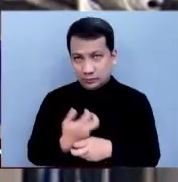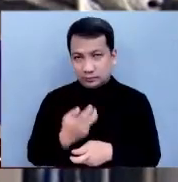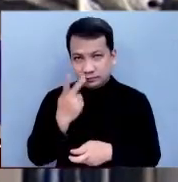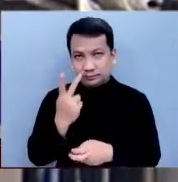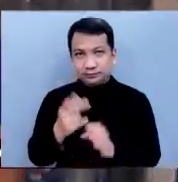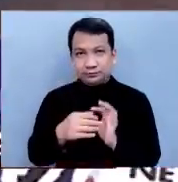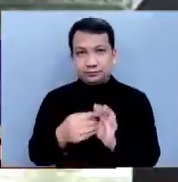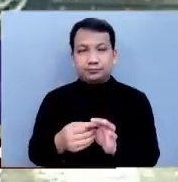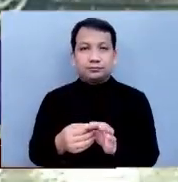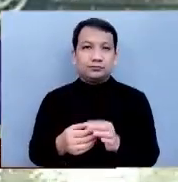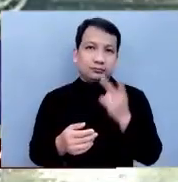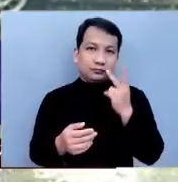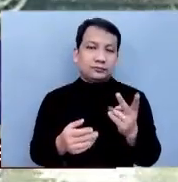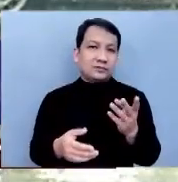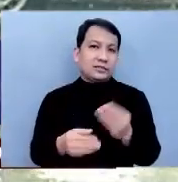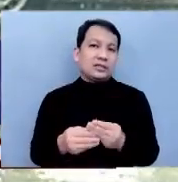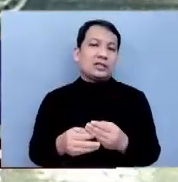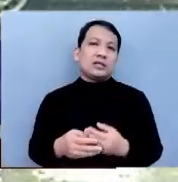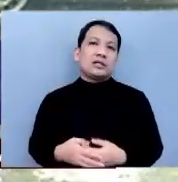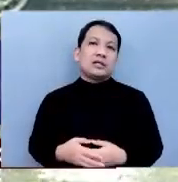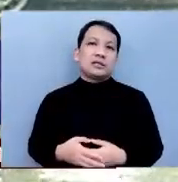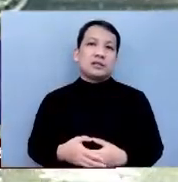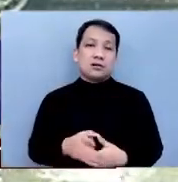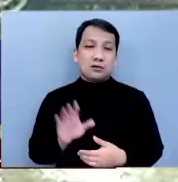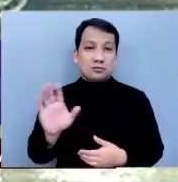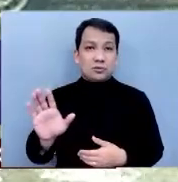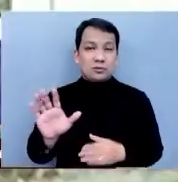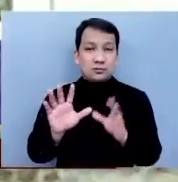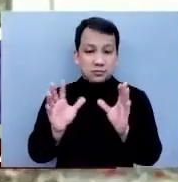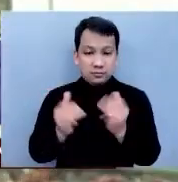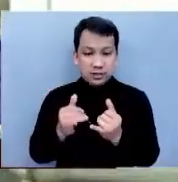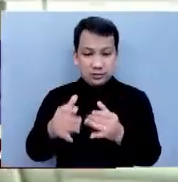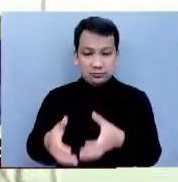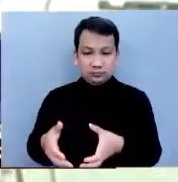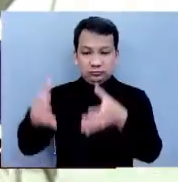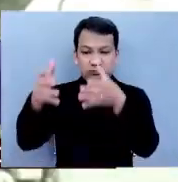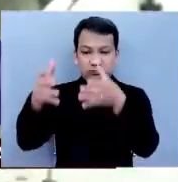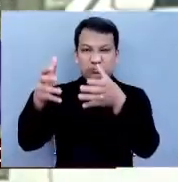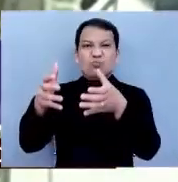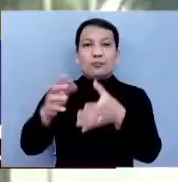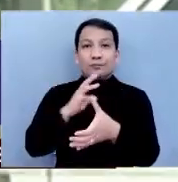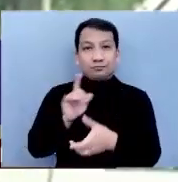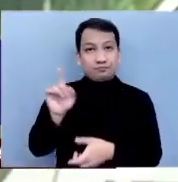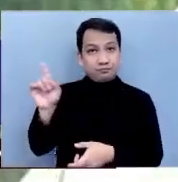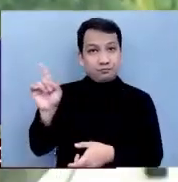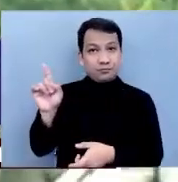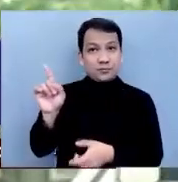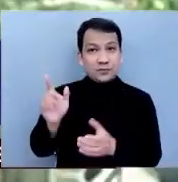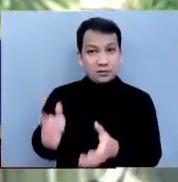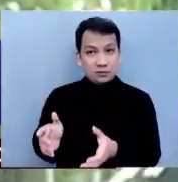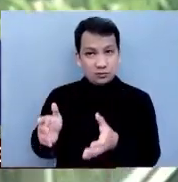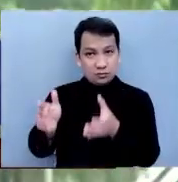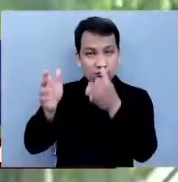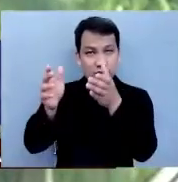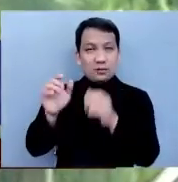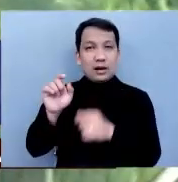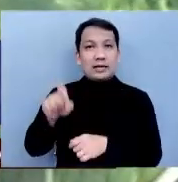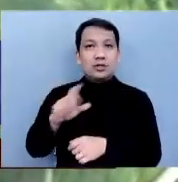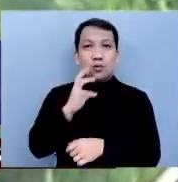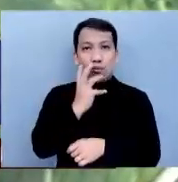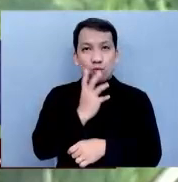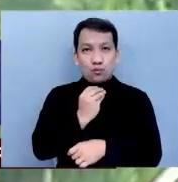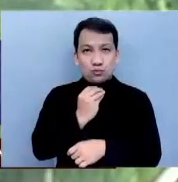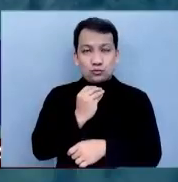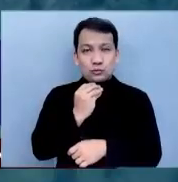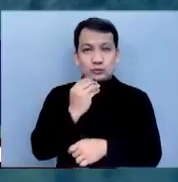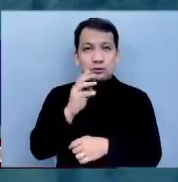natin. Naka-standby naman sa likod ng barangay hall ang water tanker na ito para sa mga residenteng mangangailangan ng tubig sa mga susunod